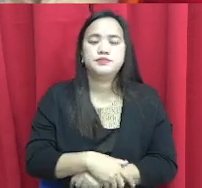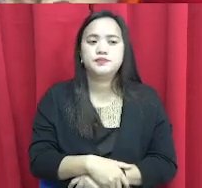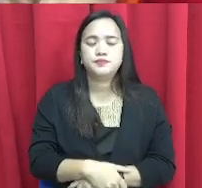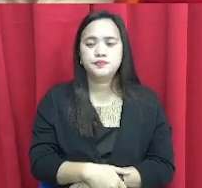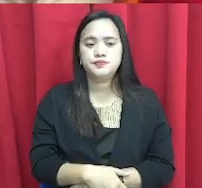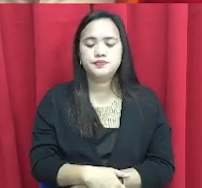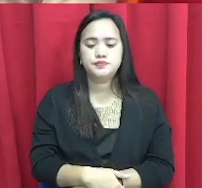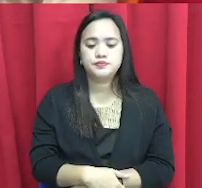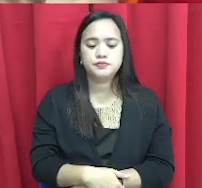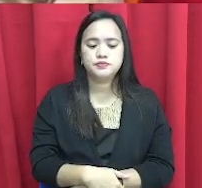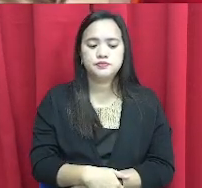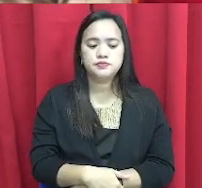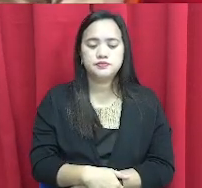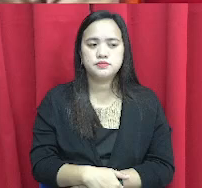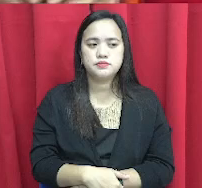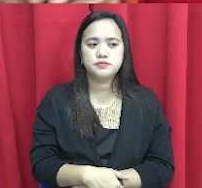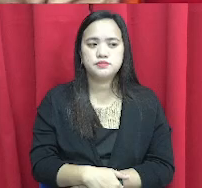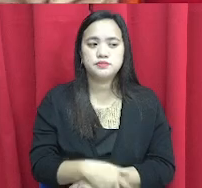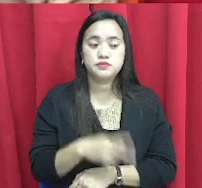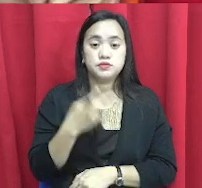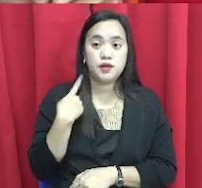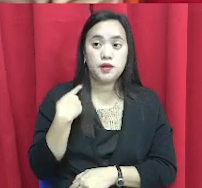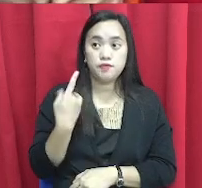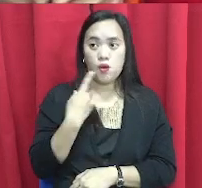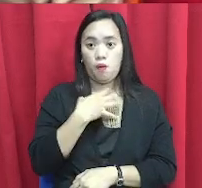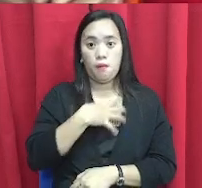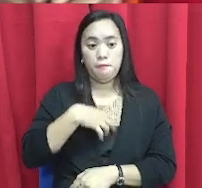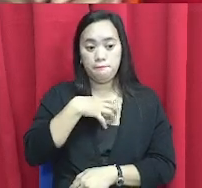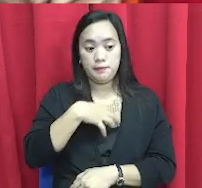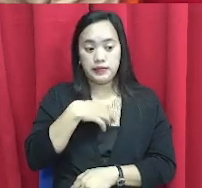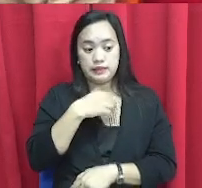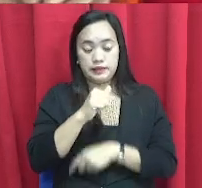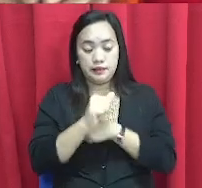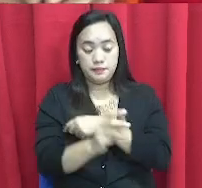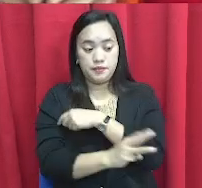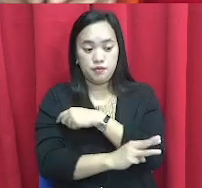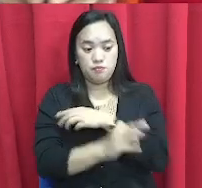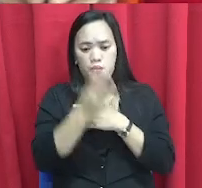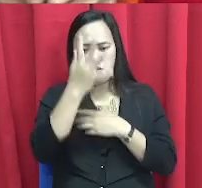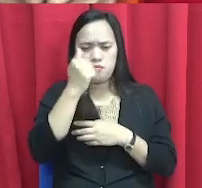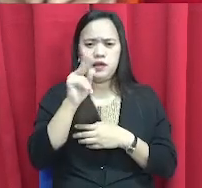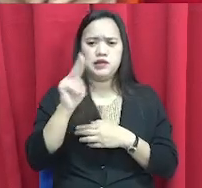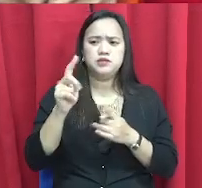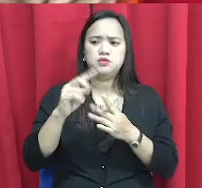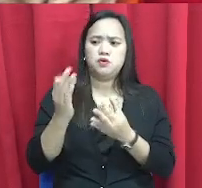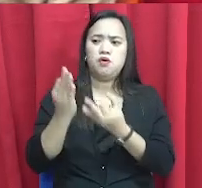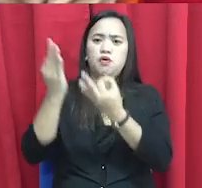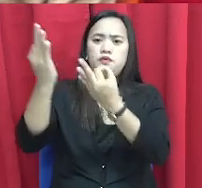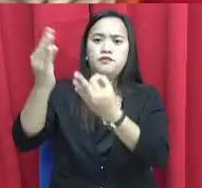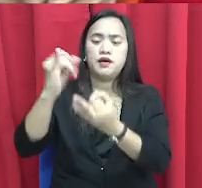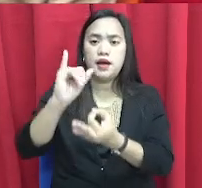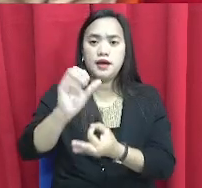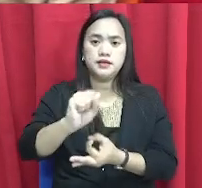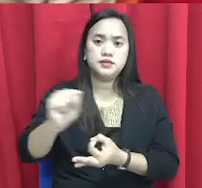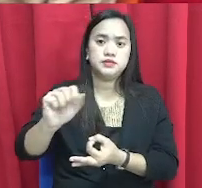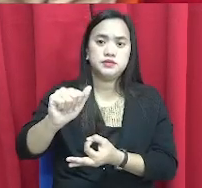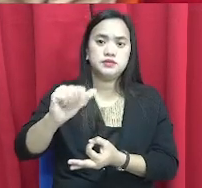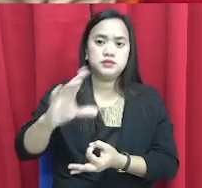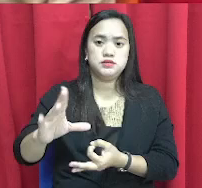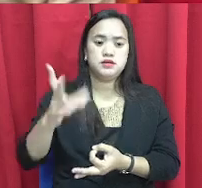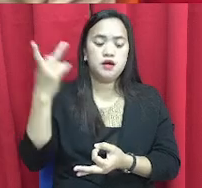niy si Isaac May reklamo ba si Abraham kung bakit siya Kasama po sa namatay na merong